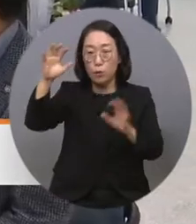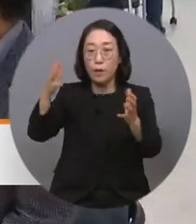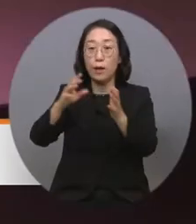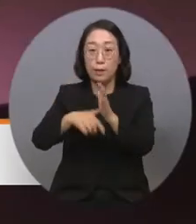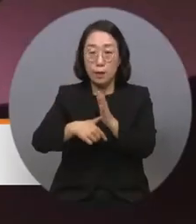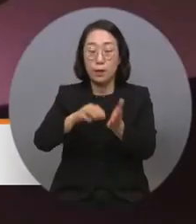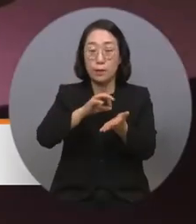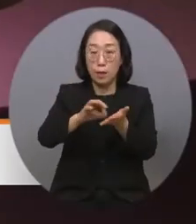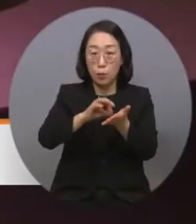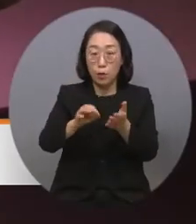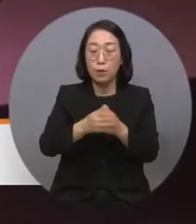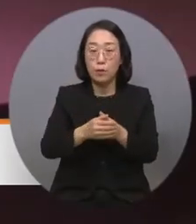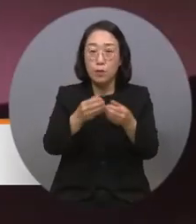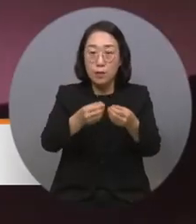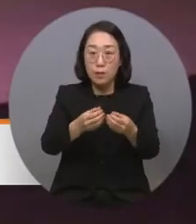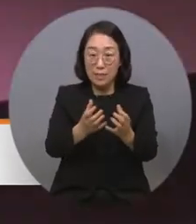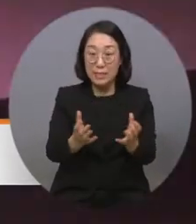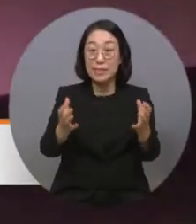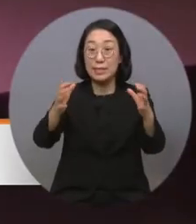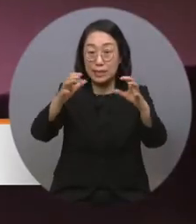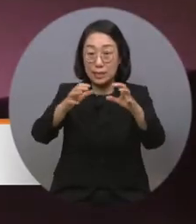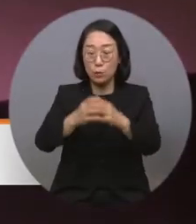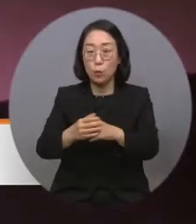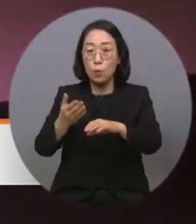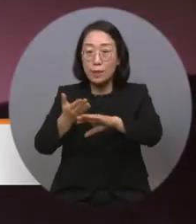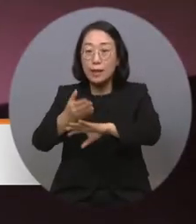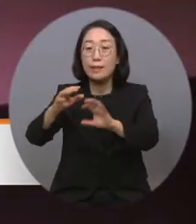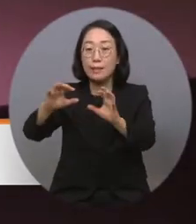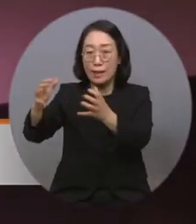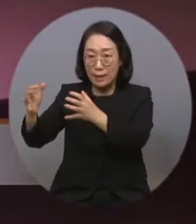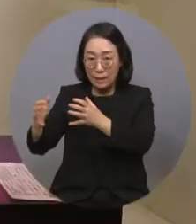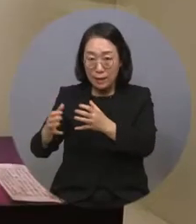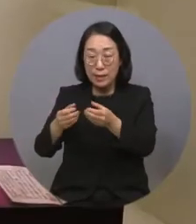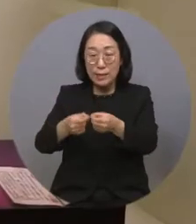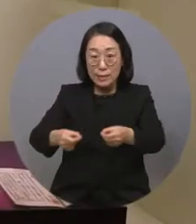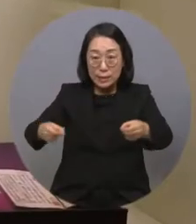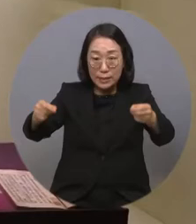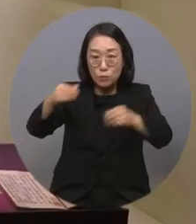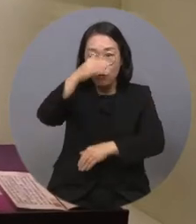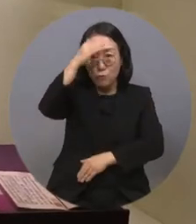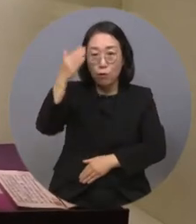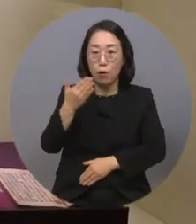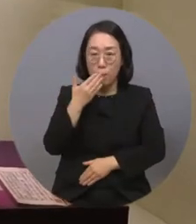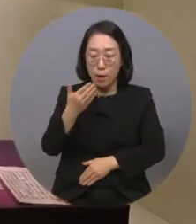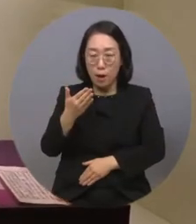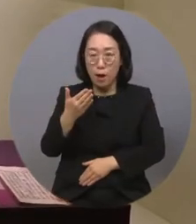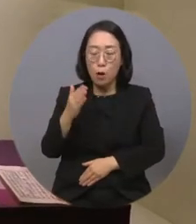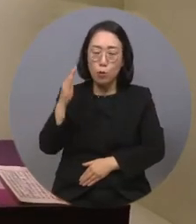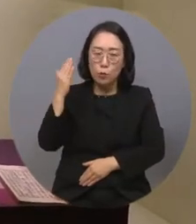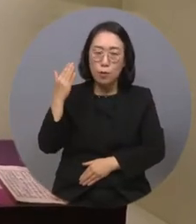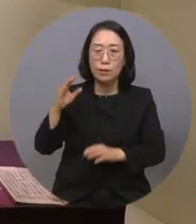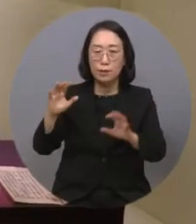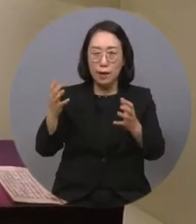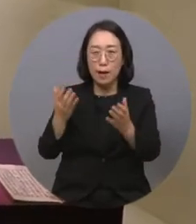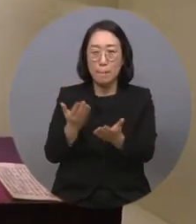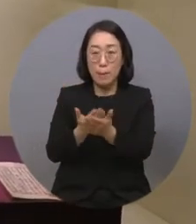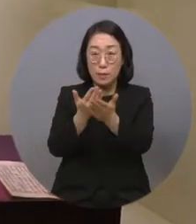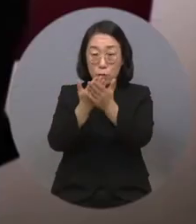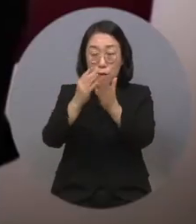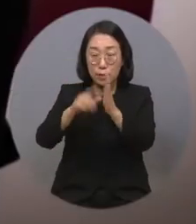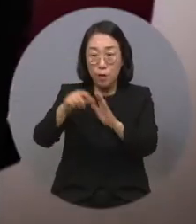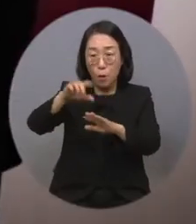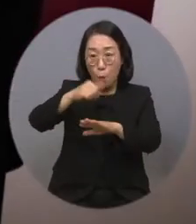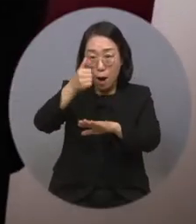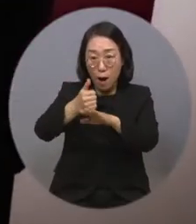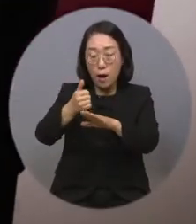사용됐던 도자기를 선보이고 세계 각국의 도자기 소개와 근대 국가로 개혁하려는 왕실의